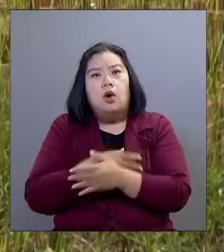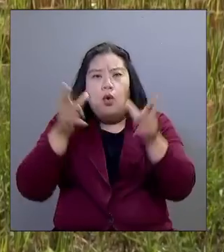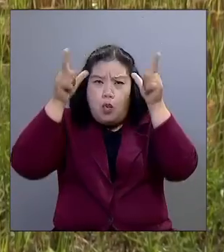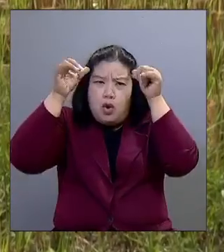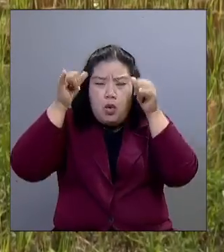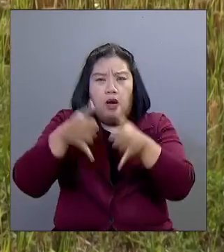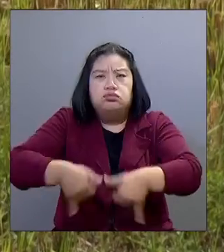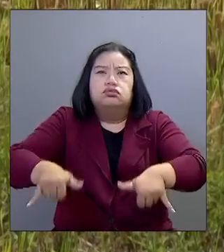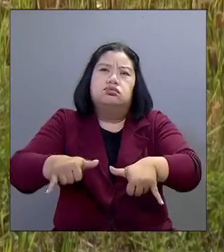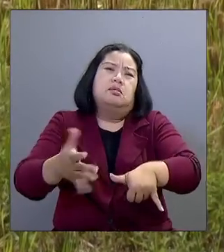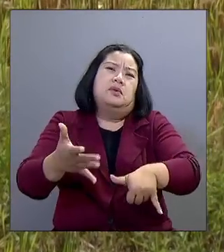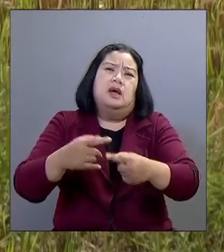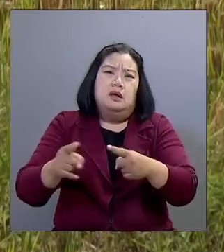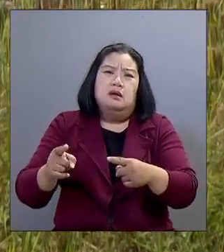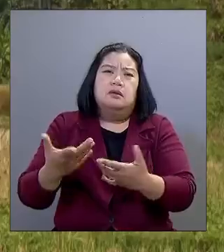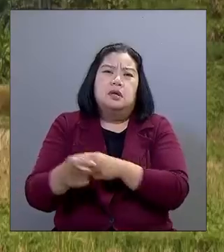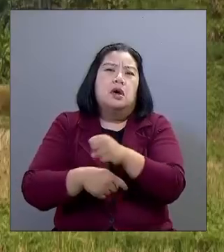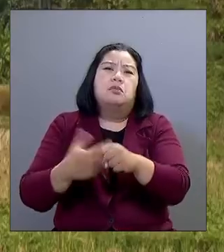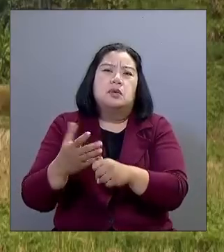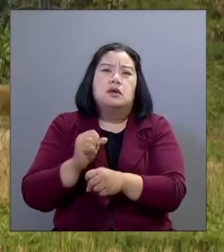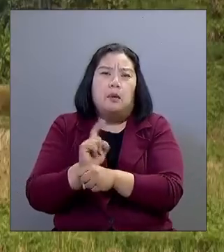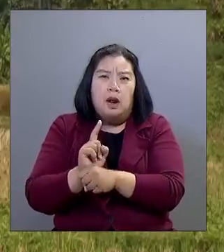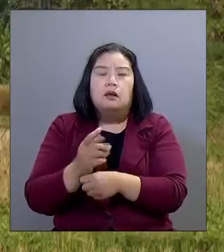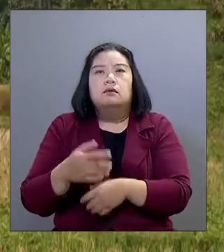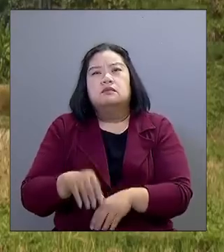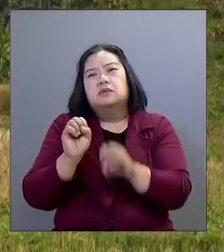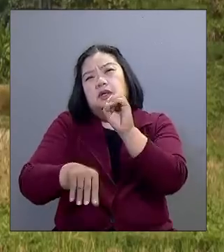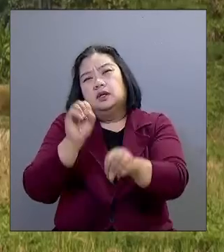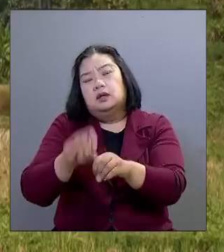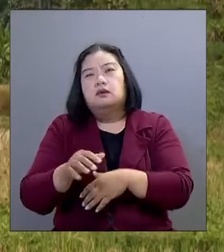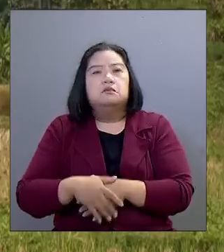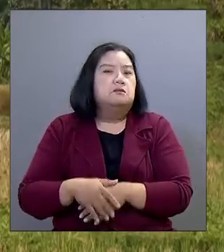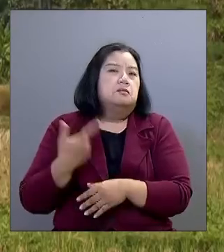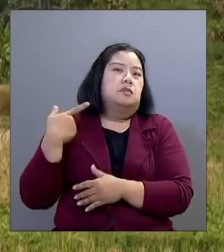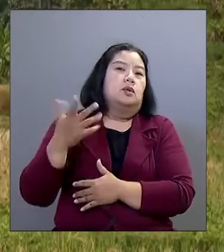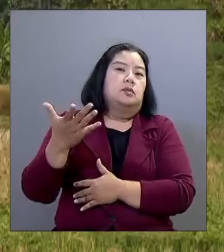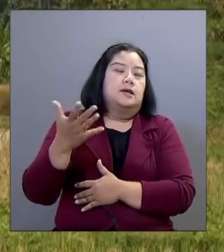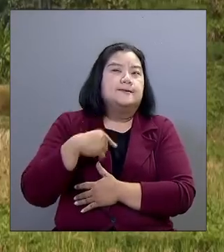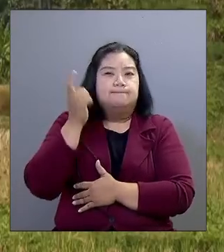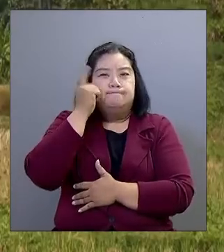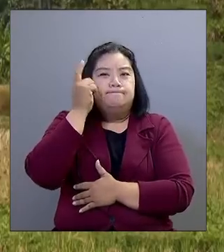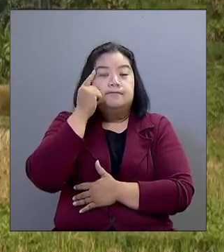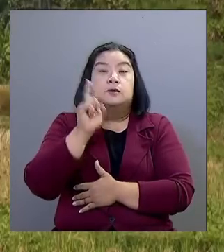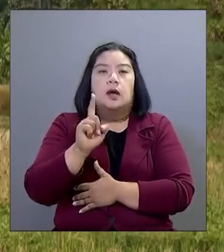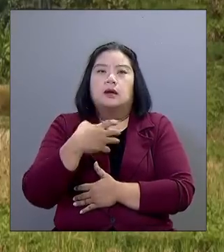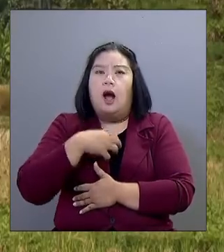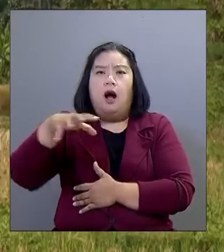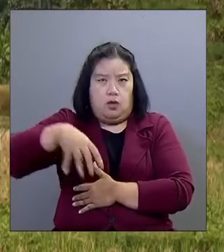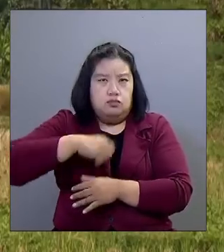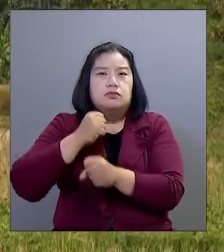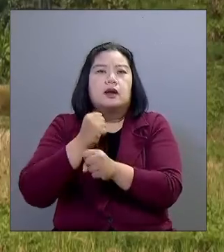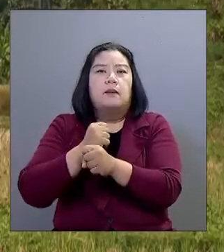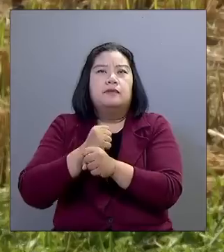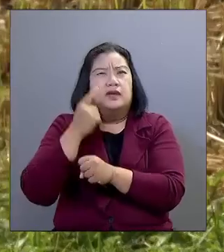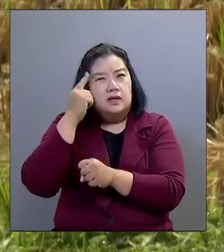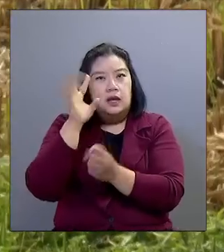ลยกลายเป็นวัสดุเหลือทิ้งทางการเกษตรที่เหมือนกับไร้ค่าอยู่ในท้องนาเราก็เลยมองว่าเอ๊ะมันควรจะมีมูลค่าเพิ่มมากกว่